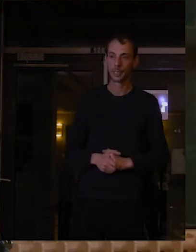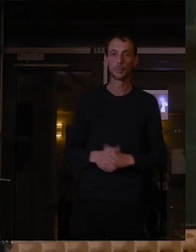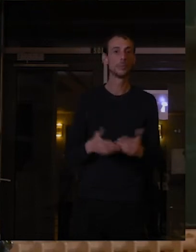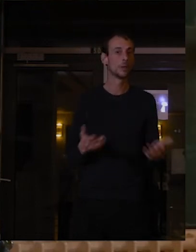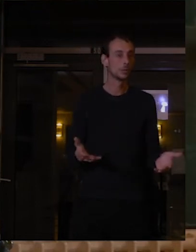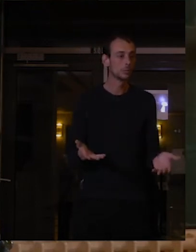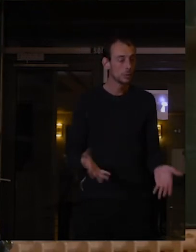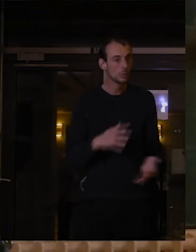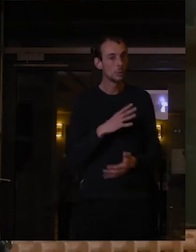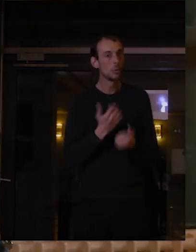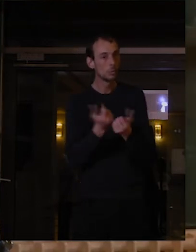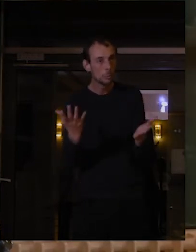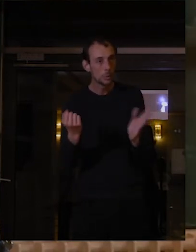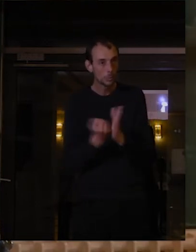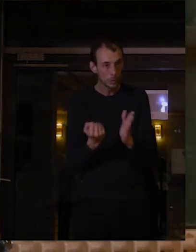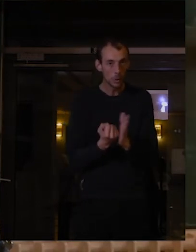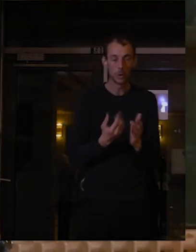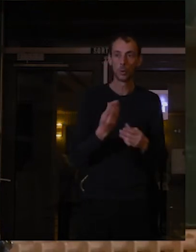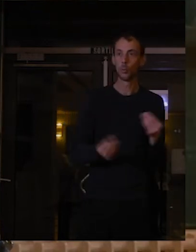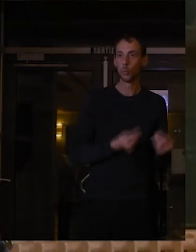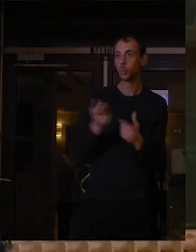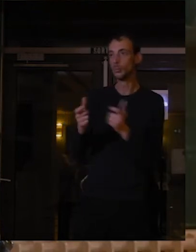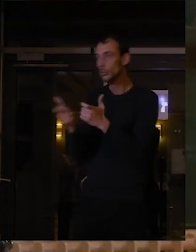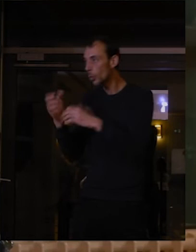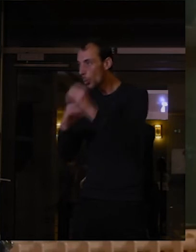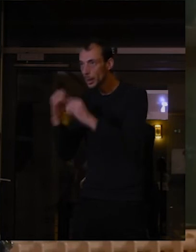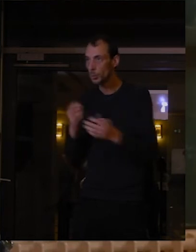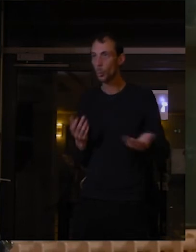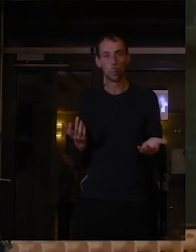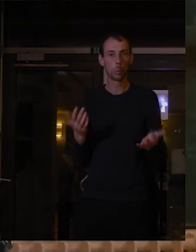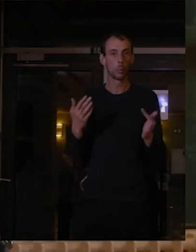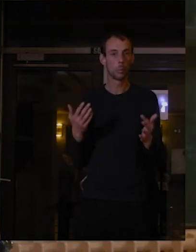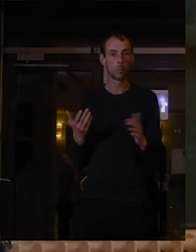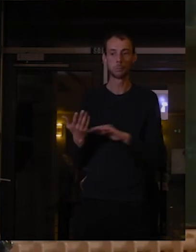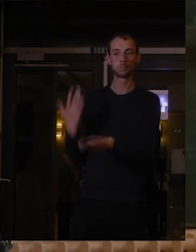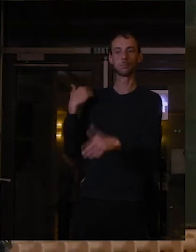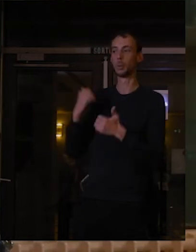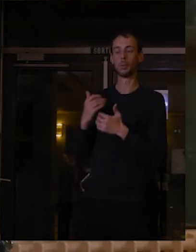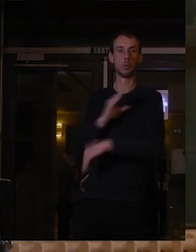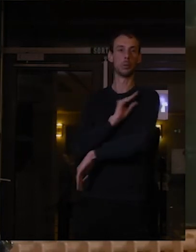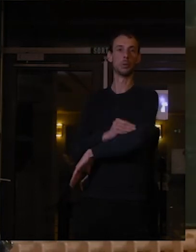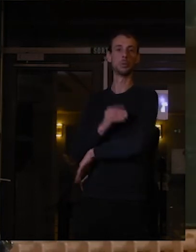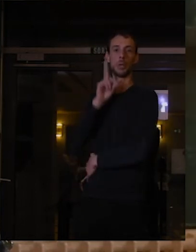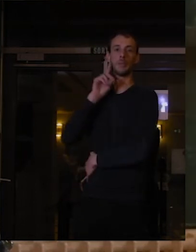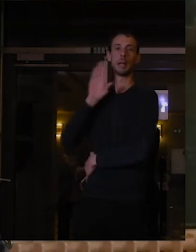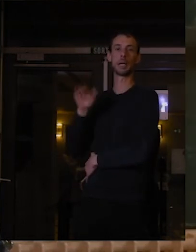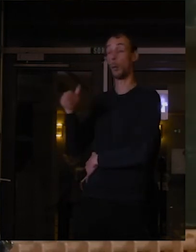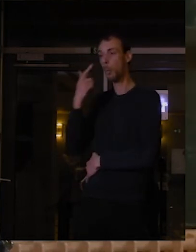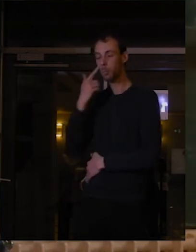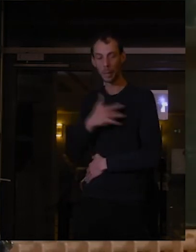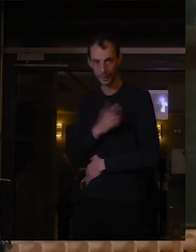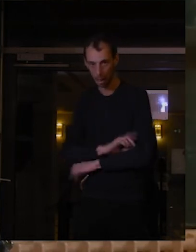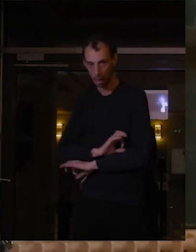sponsors, d'organisations qui auparavant ne s'intéressaient pas au sport qui était exercé par les femmes et qui aujourd'hui, s'y